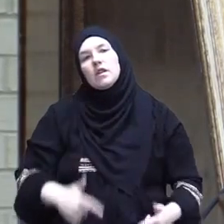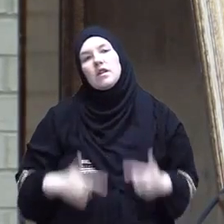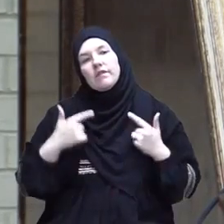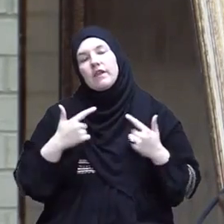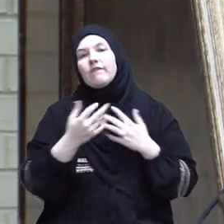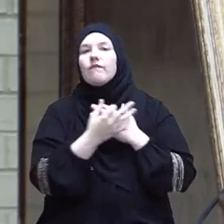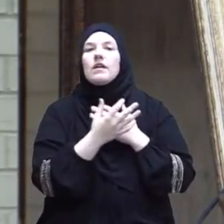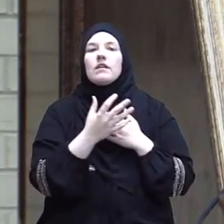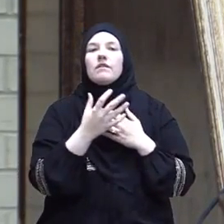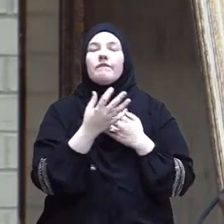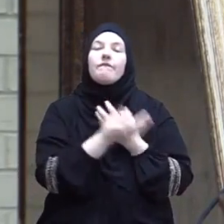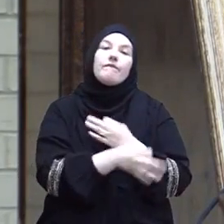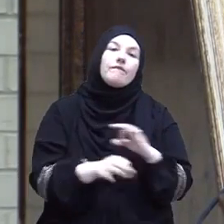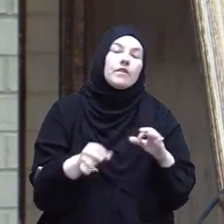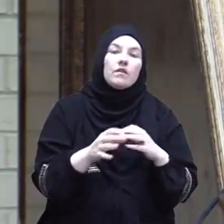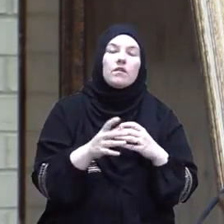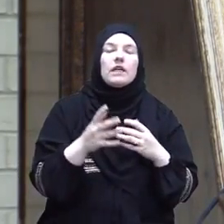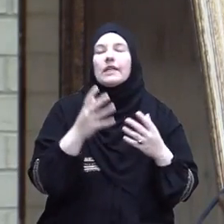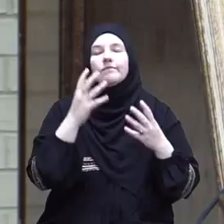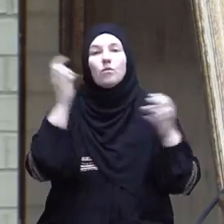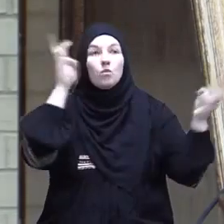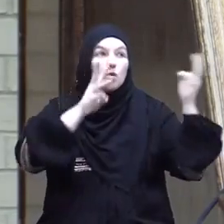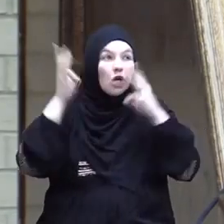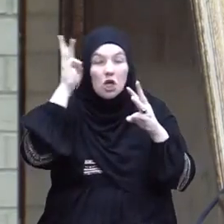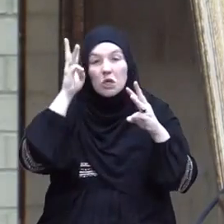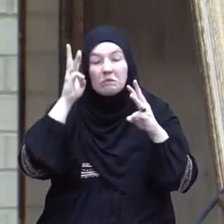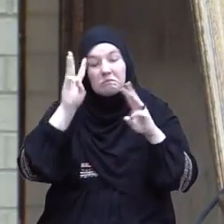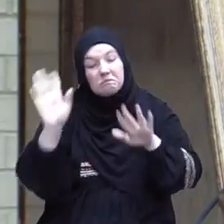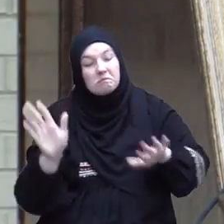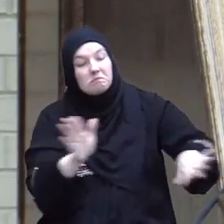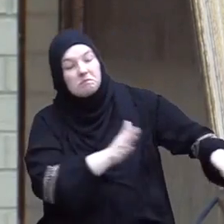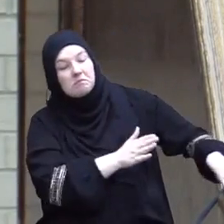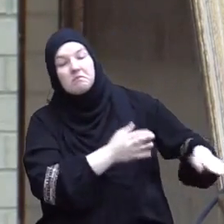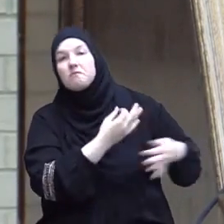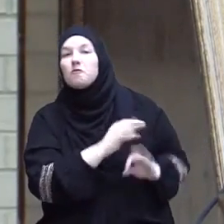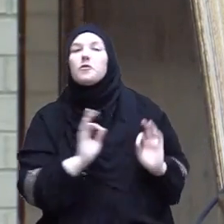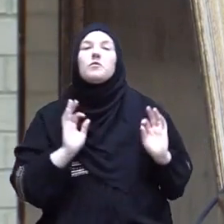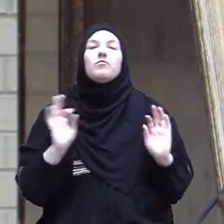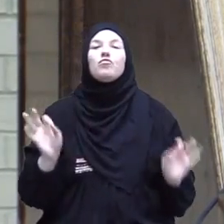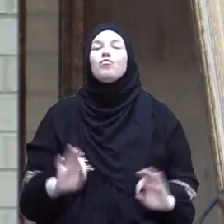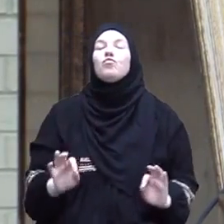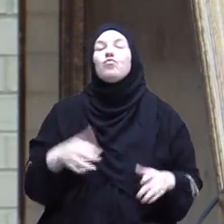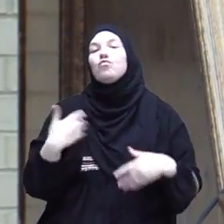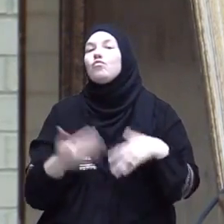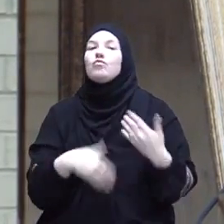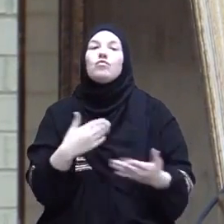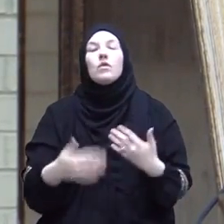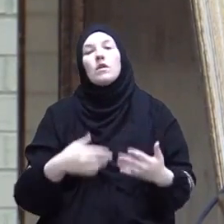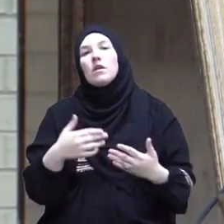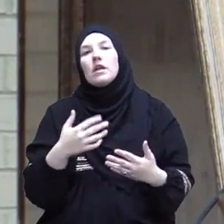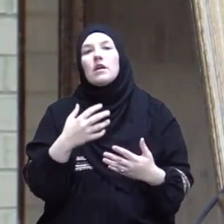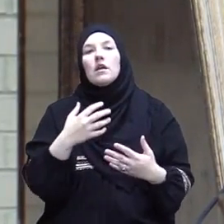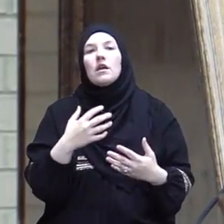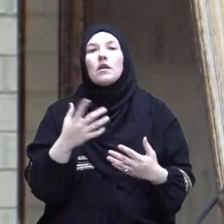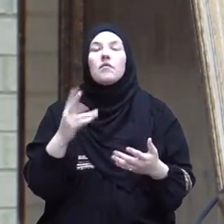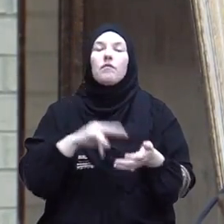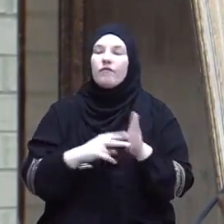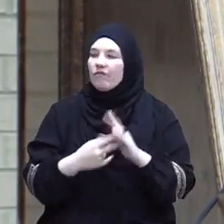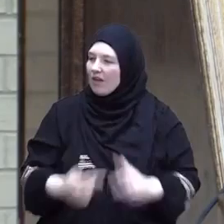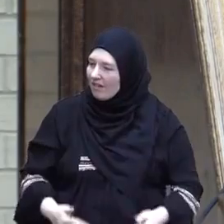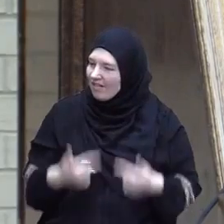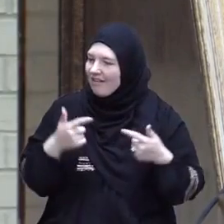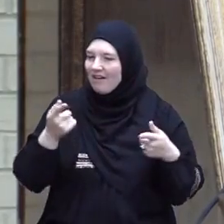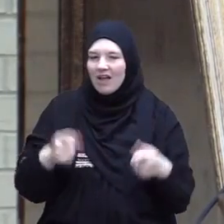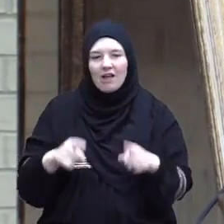fear-free and worry-free. فَلَا خَوْفٌ عَلَيْهِمْ وَلَا هُمْ يَحْزَنُونَ. And as far